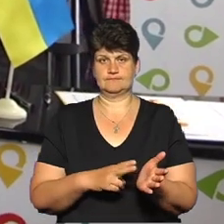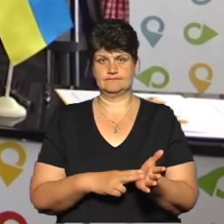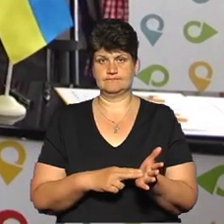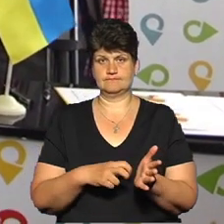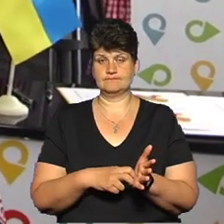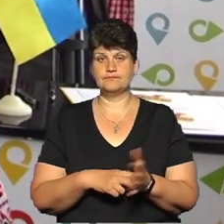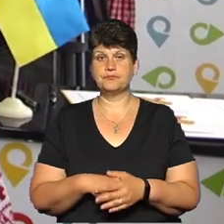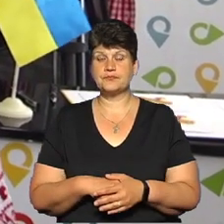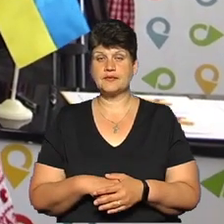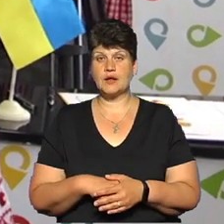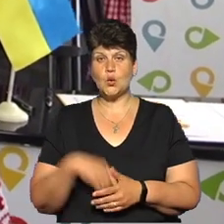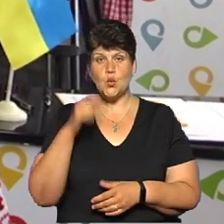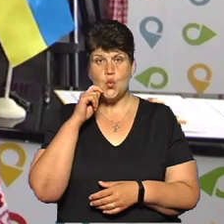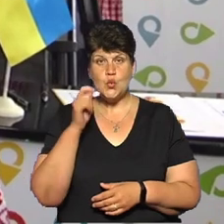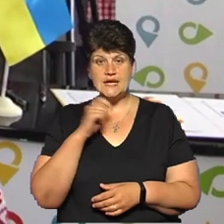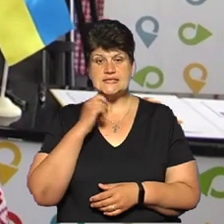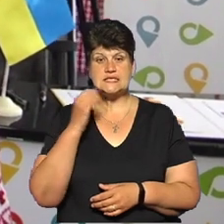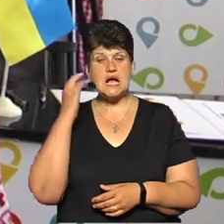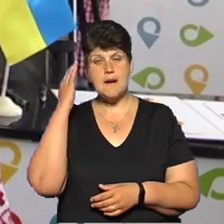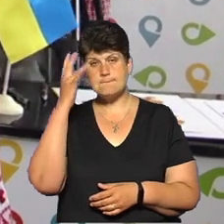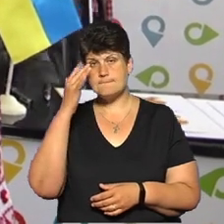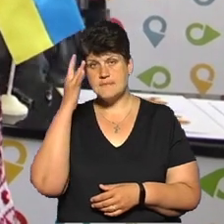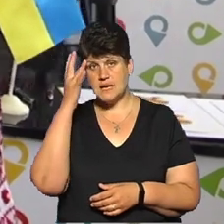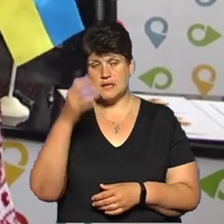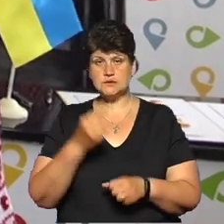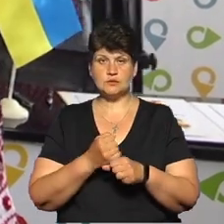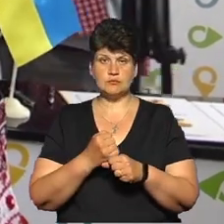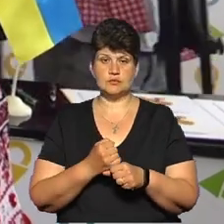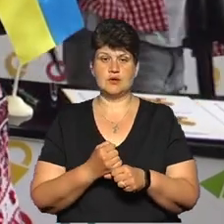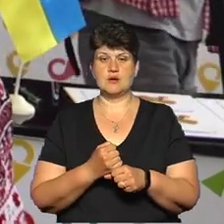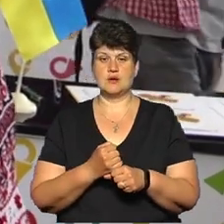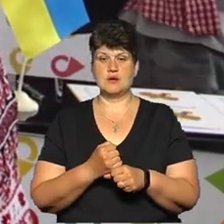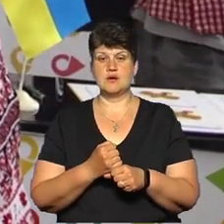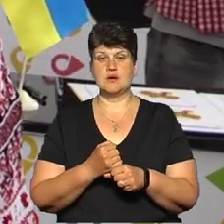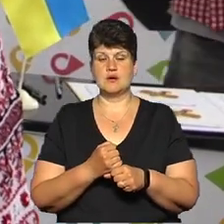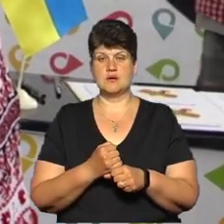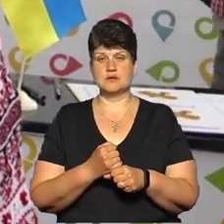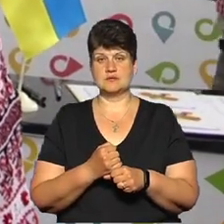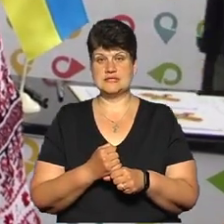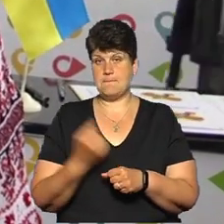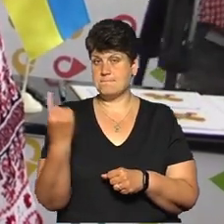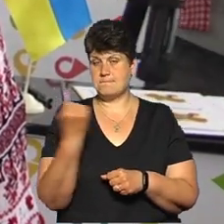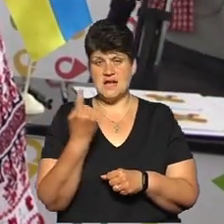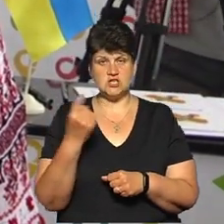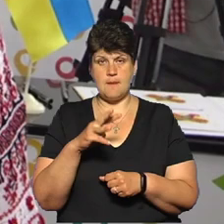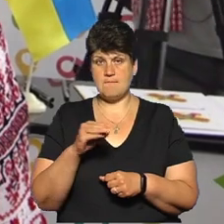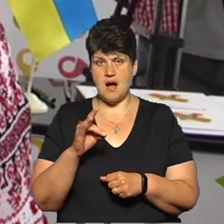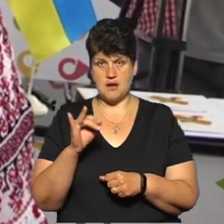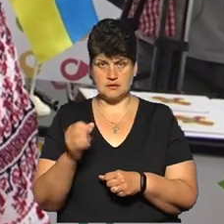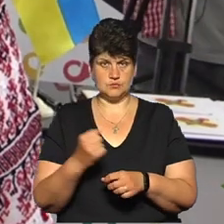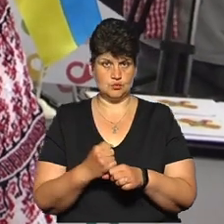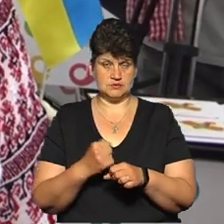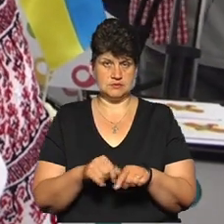Марка «Українська мрія» випущена номіналом О. Це перша марка, випущена таким номіналом.